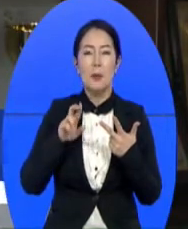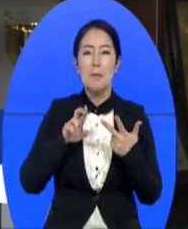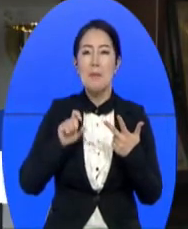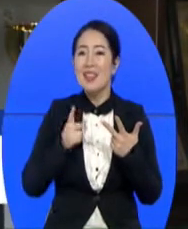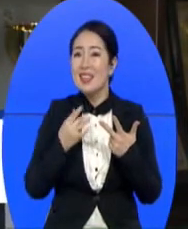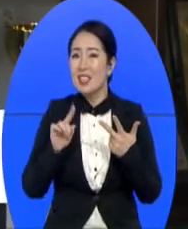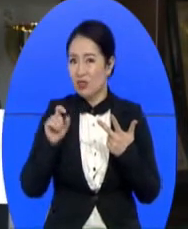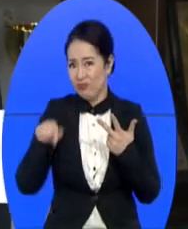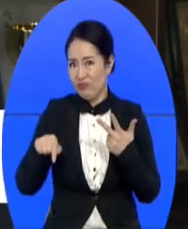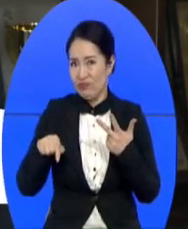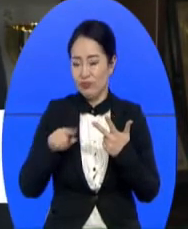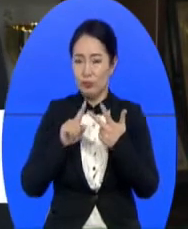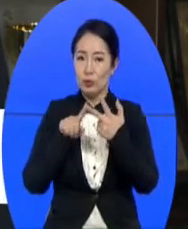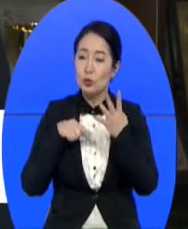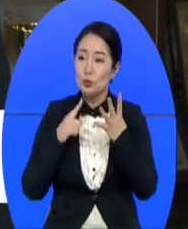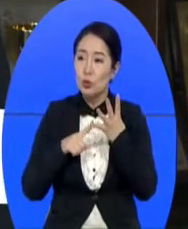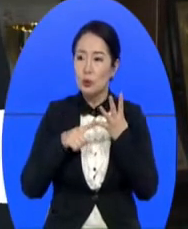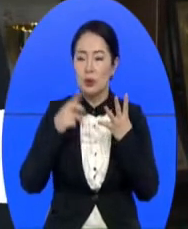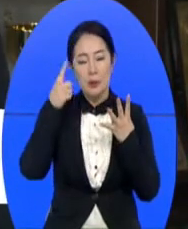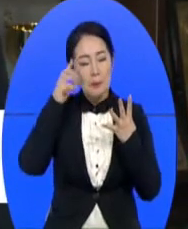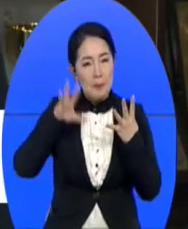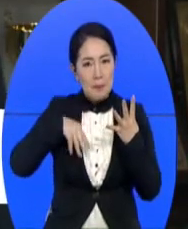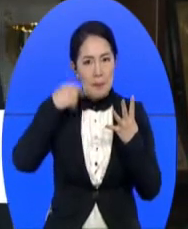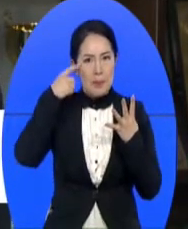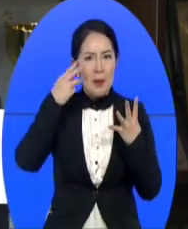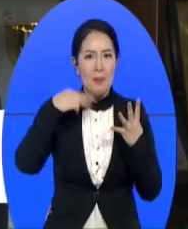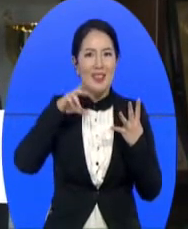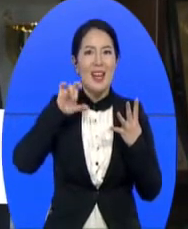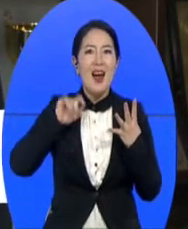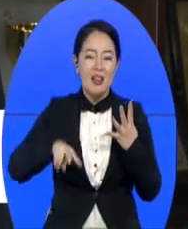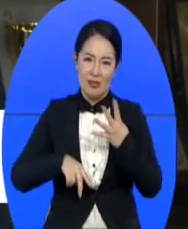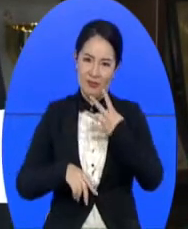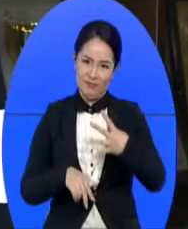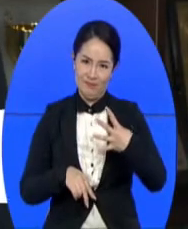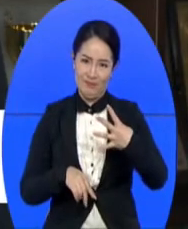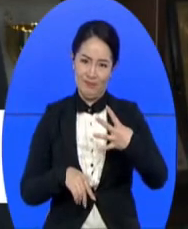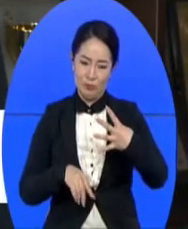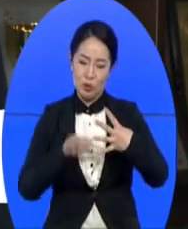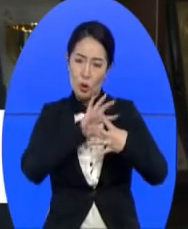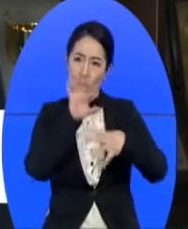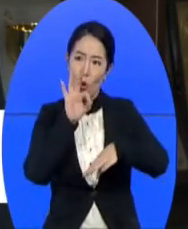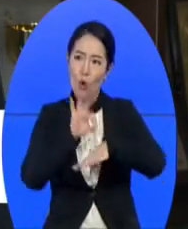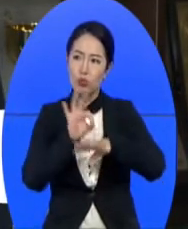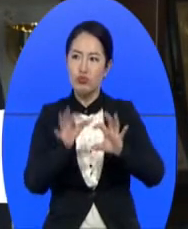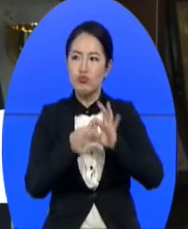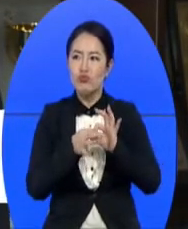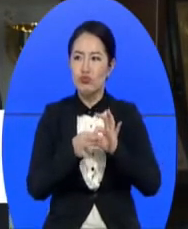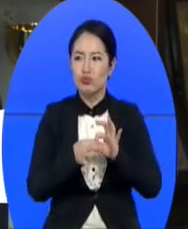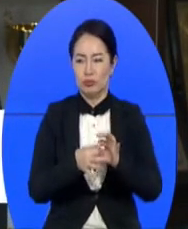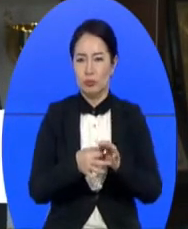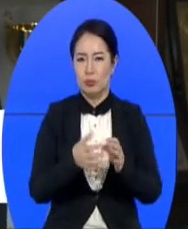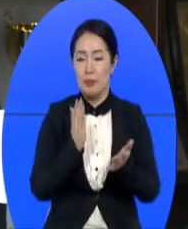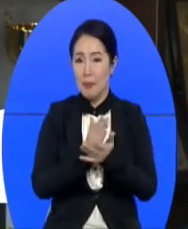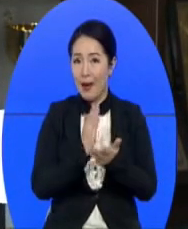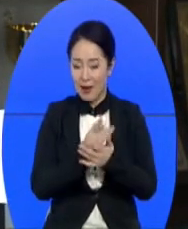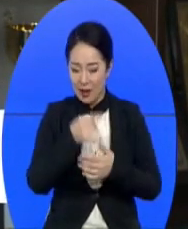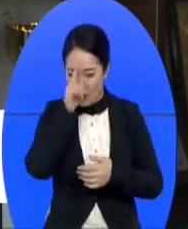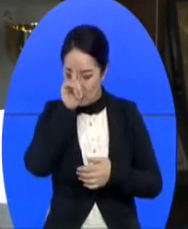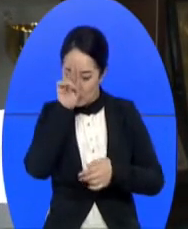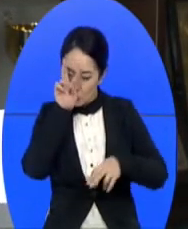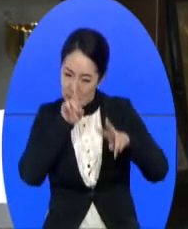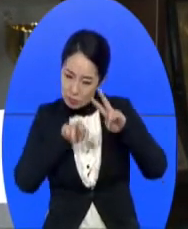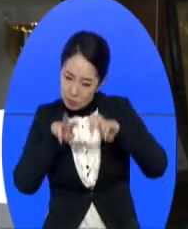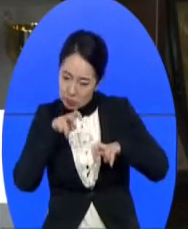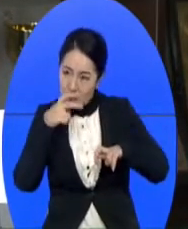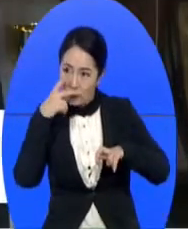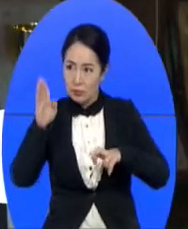тогтолцоо, дөрөвдүгээрт нь бол мэдрэлийн системийн мэдрэлийн системийн одоо өвчнөр өвдсөн гэсэн өвдөж байгаа нь бол эрүүл мэндийн